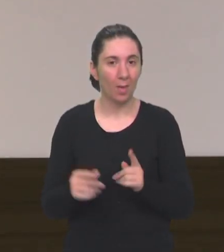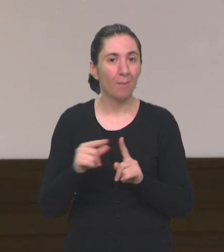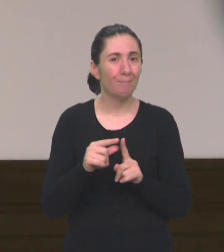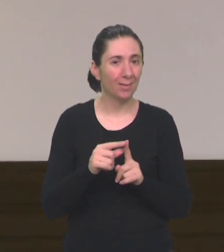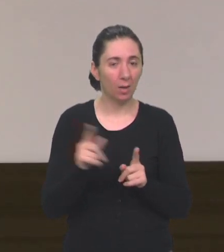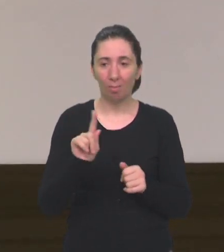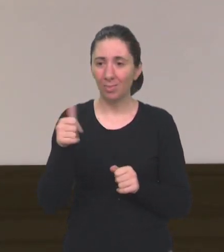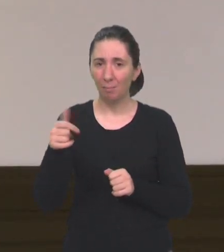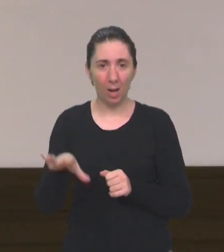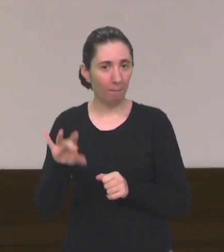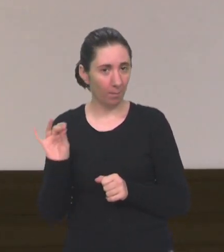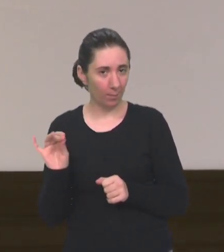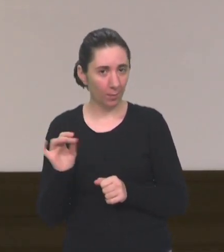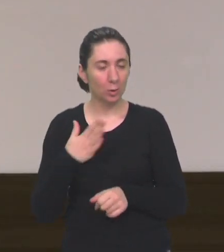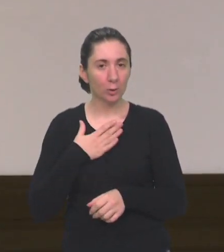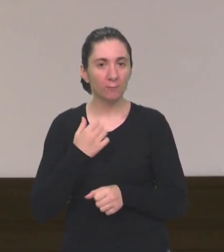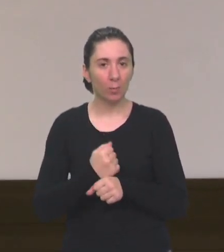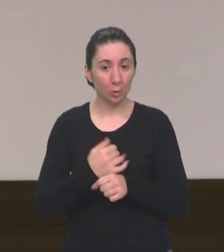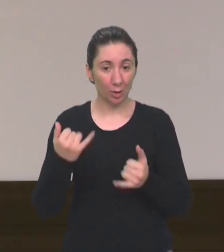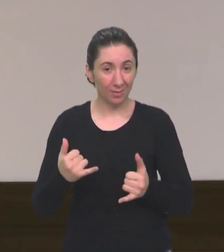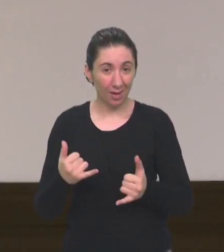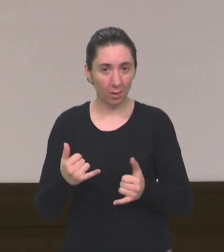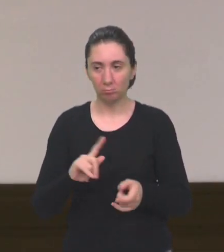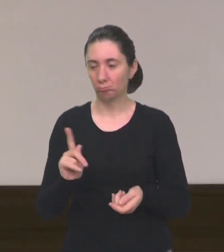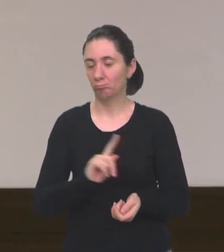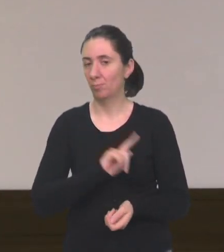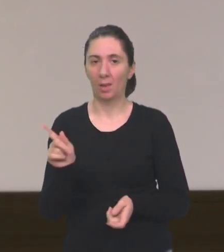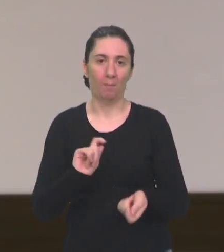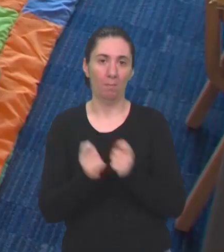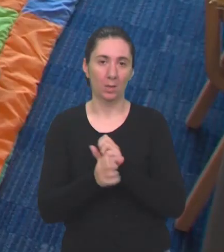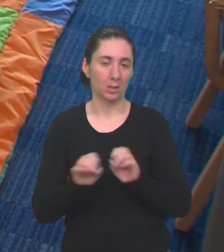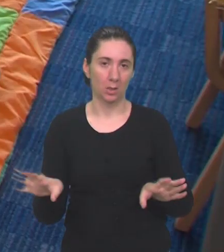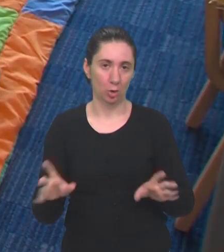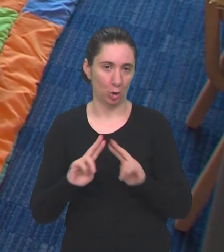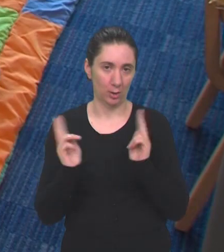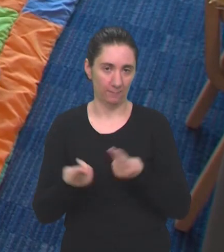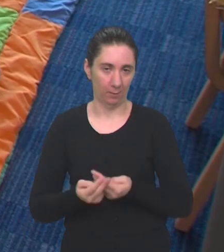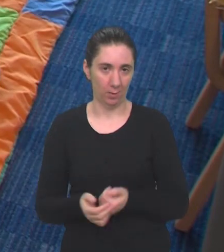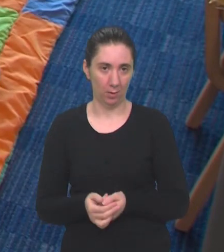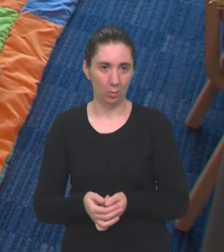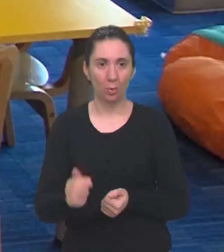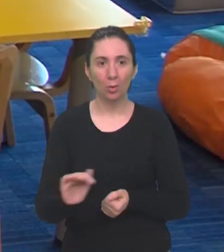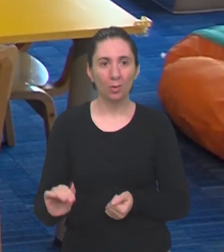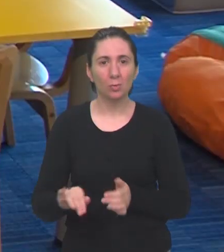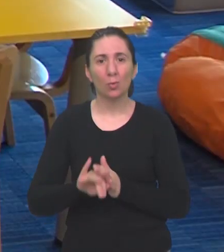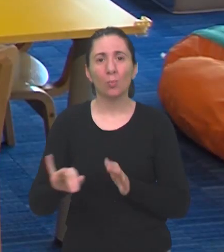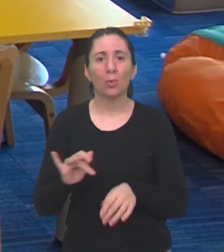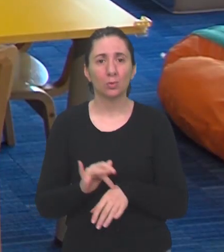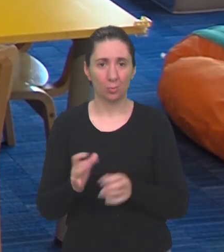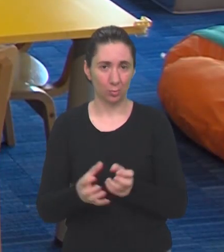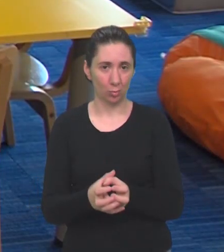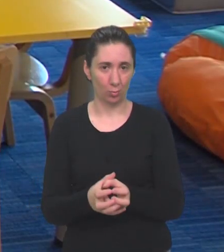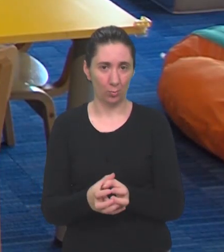pedijatrija nije bila njen prvi izbor, svoj posao danas, kaže, ne bi mijenjala ni za što na svijetu. Djeca su posebno